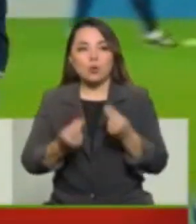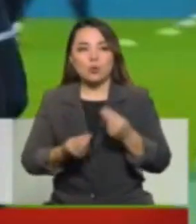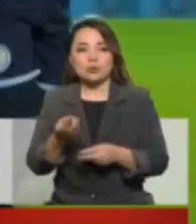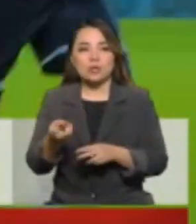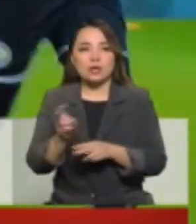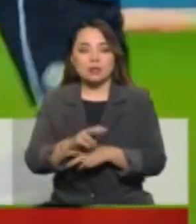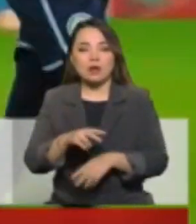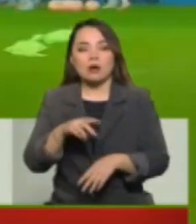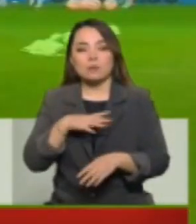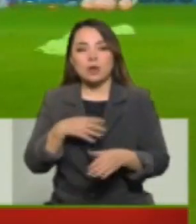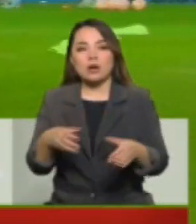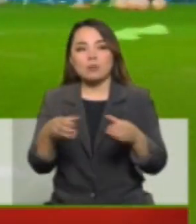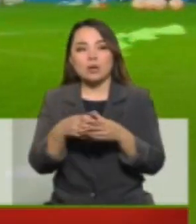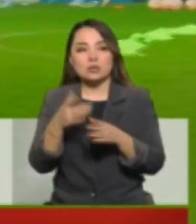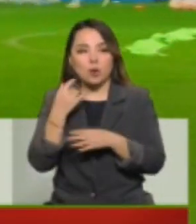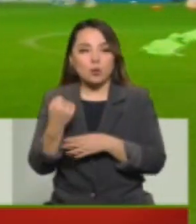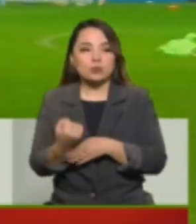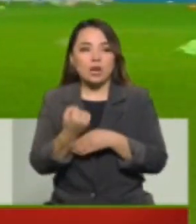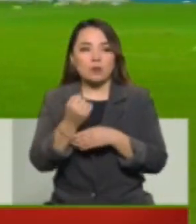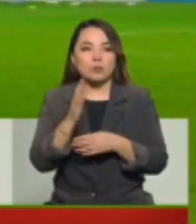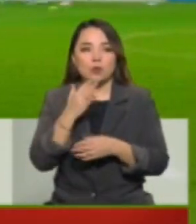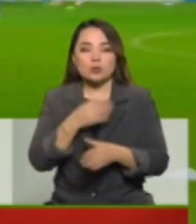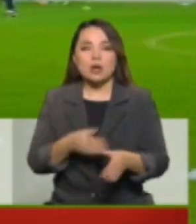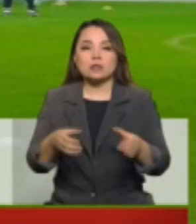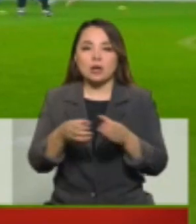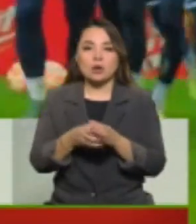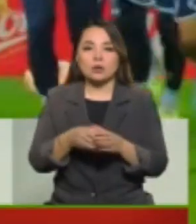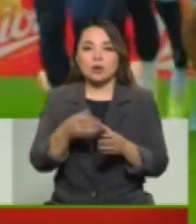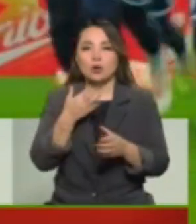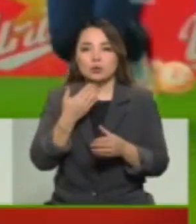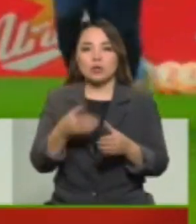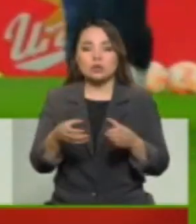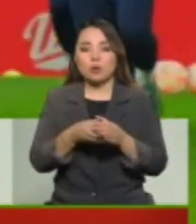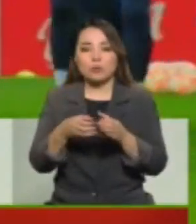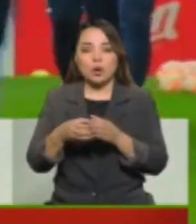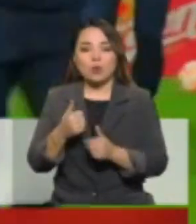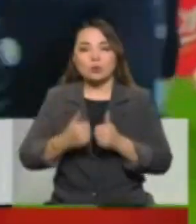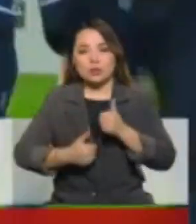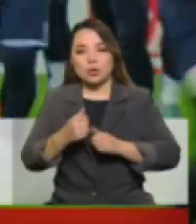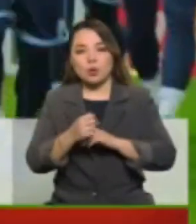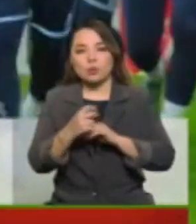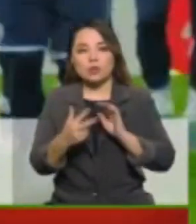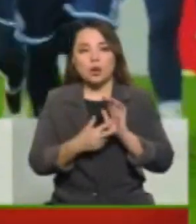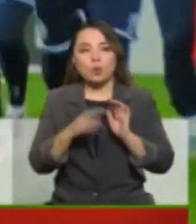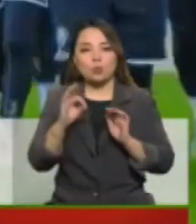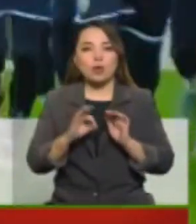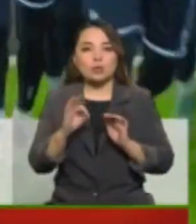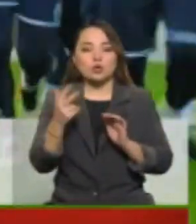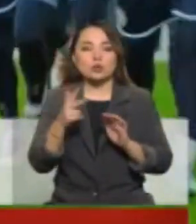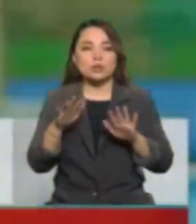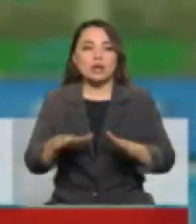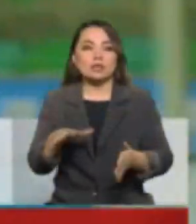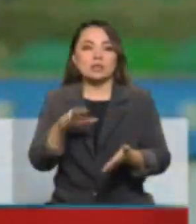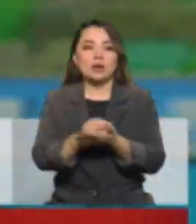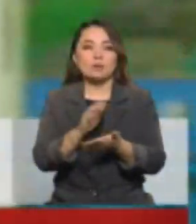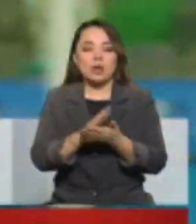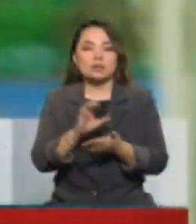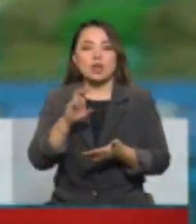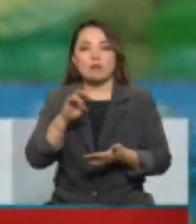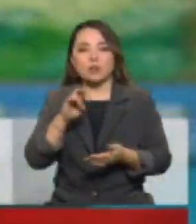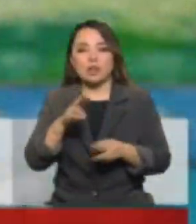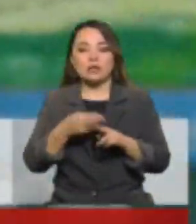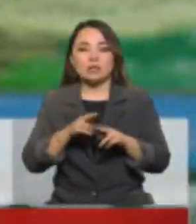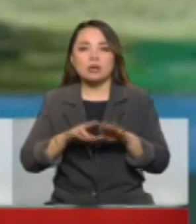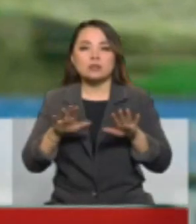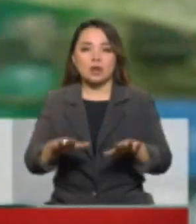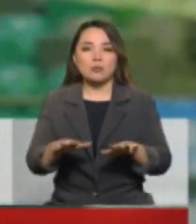келіп, команданы қолдамақ. Қазір ұлттық құрама топтық турнир кезесінде 18 ұпаймен 3-ші сатыда тұр. Ал Словения